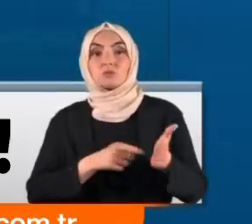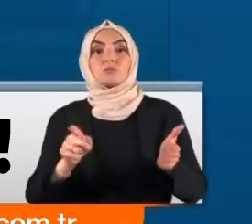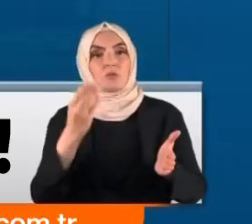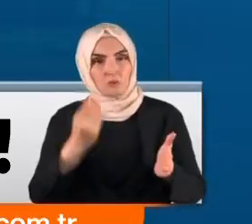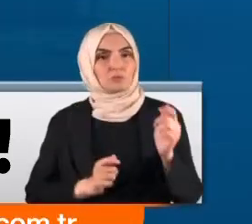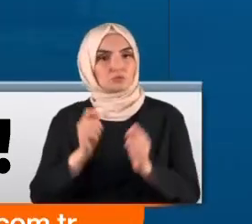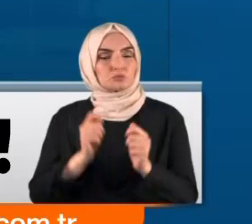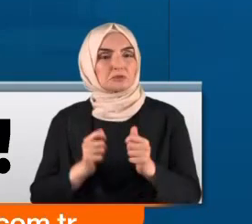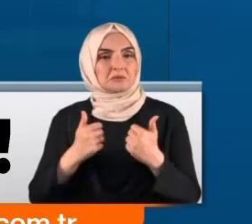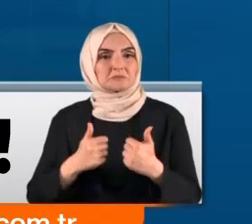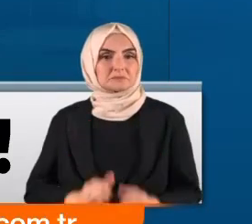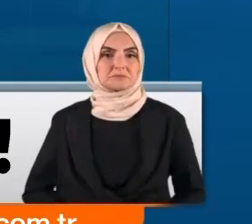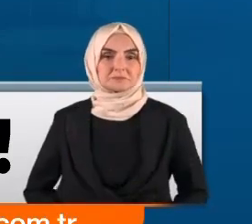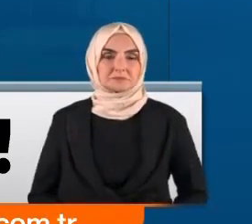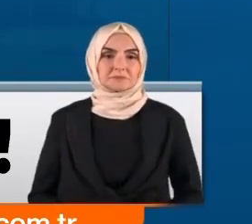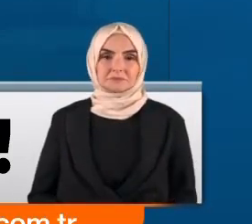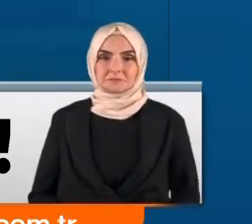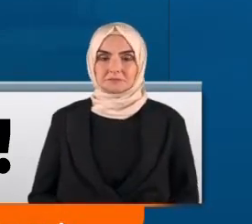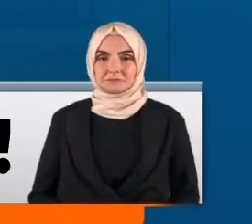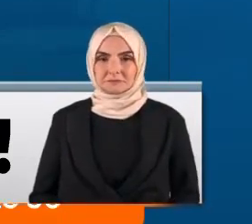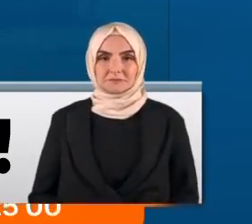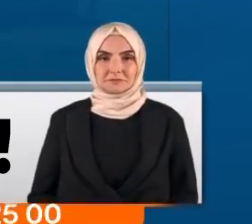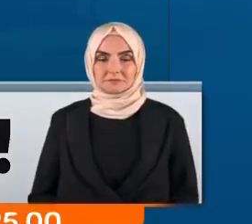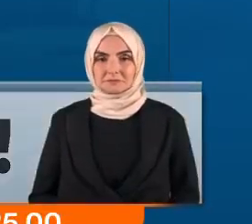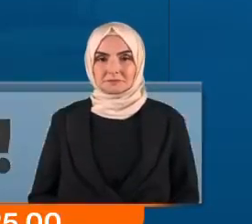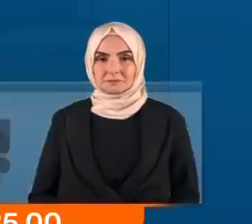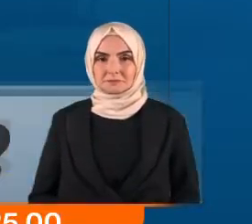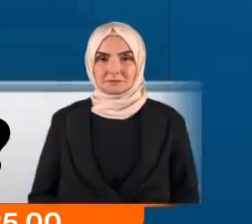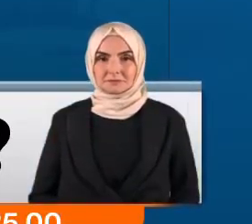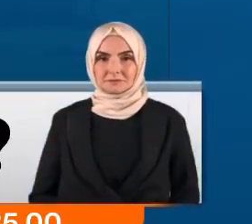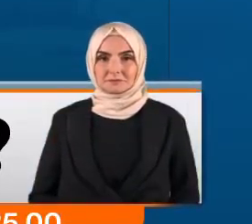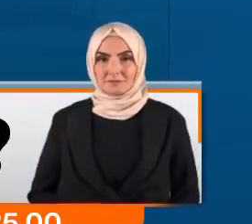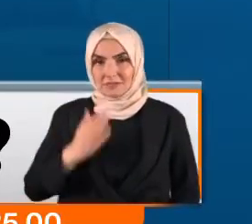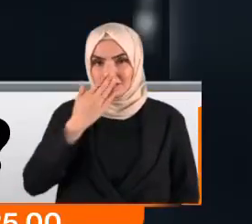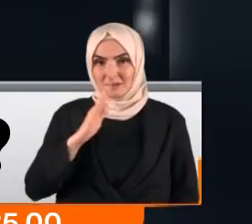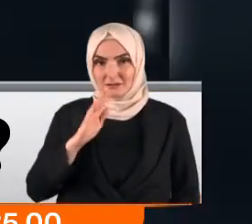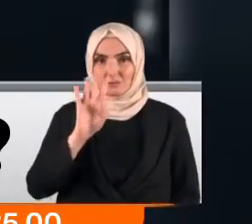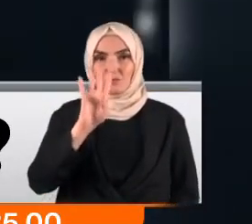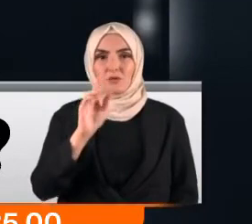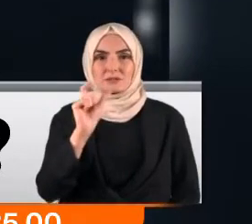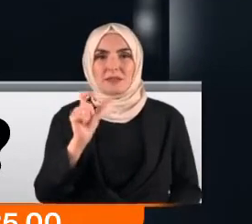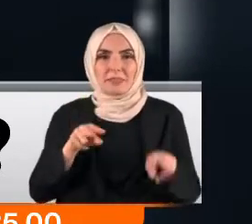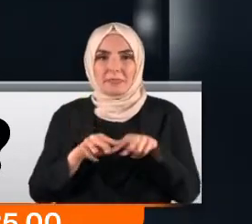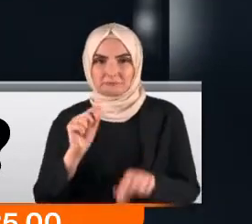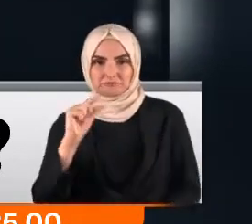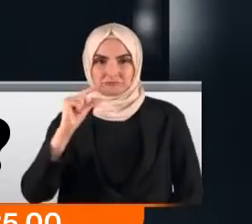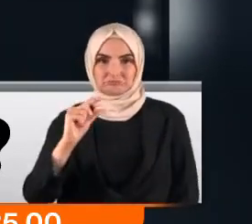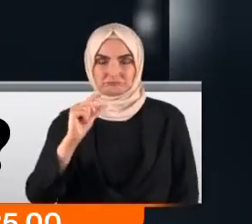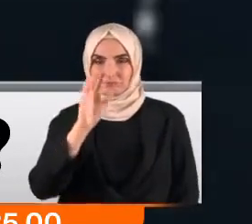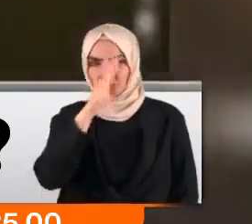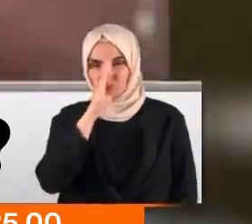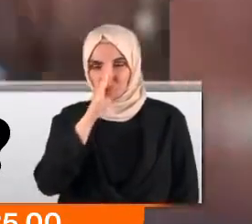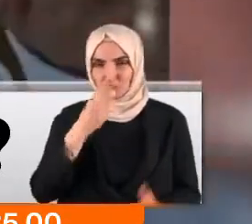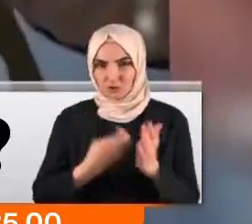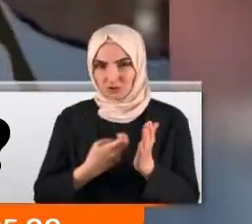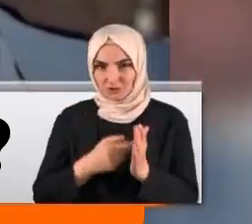Alon 1.6 inch thick can stop a 50 caliber. Sadece 4 santimetre kalınlığında bir cam 50 kalibrelik